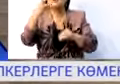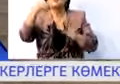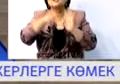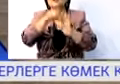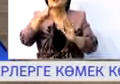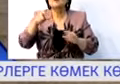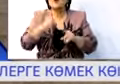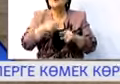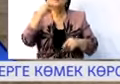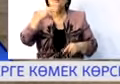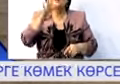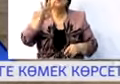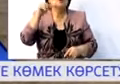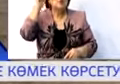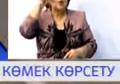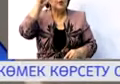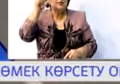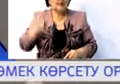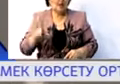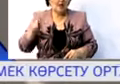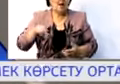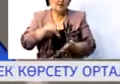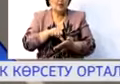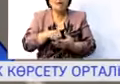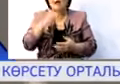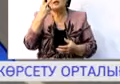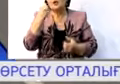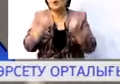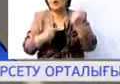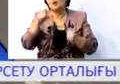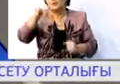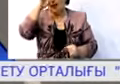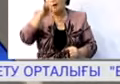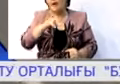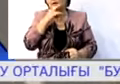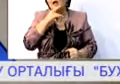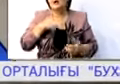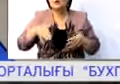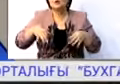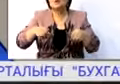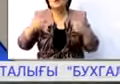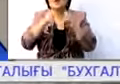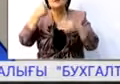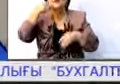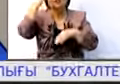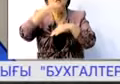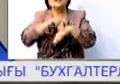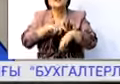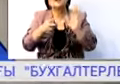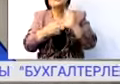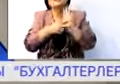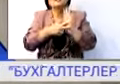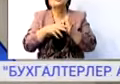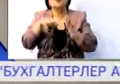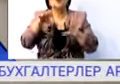болған. Оның 34-і Өзбекстан Республикасының азаматы, 2 жүргізуші қазақстандық. Жол апаты кеше кешкілік 8-дер шамасында орын